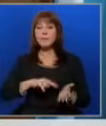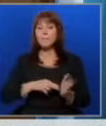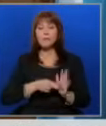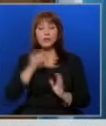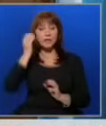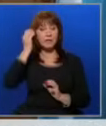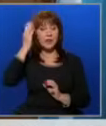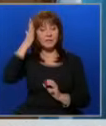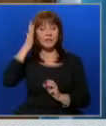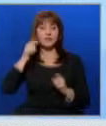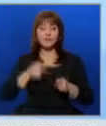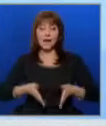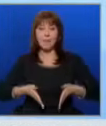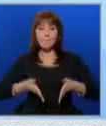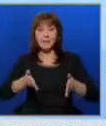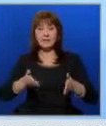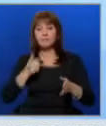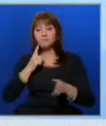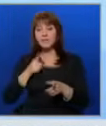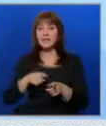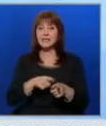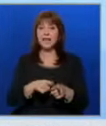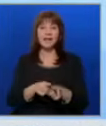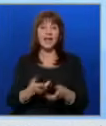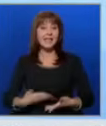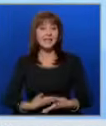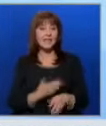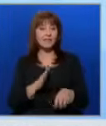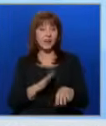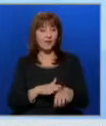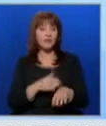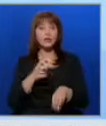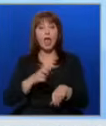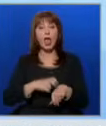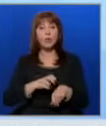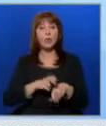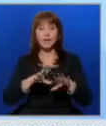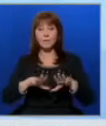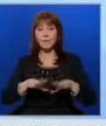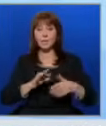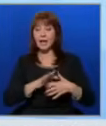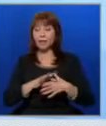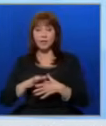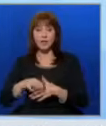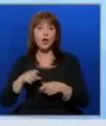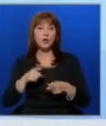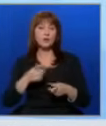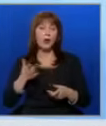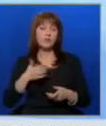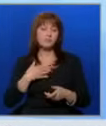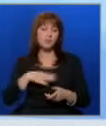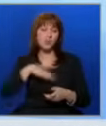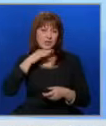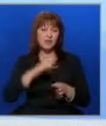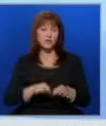знаят, че това е пътя, който трябва да следваме. А по-скоро интересен факт е, че господин Доган поема ръководството на партията. Той е бил там достатъчно дълго, за